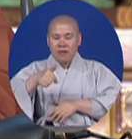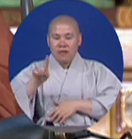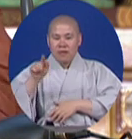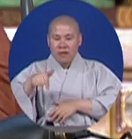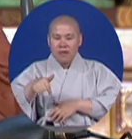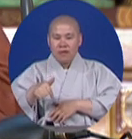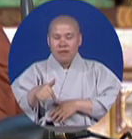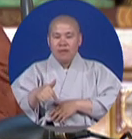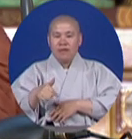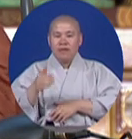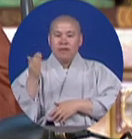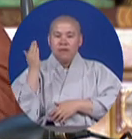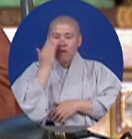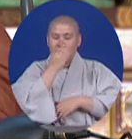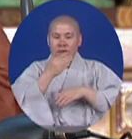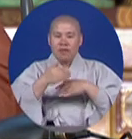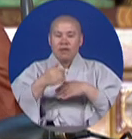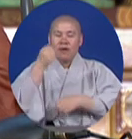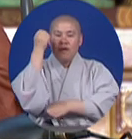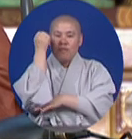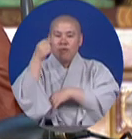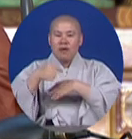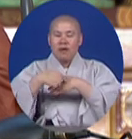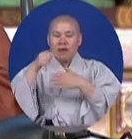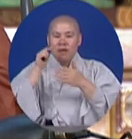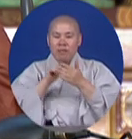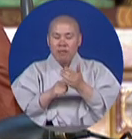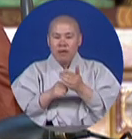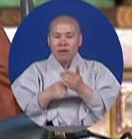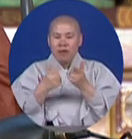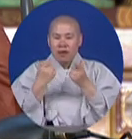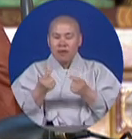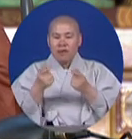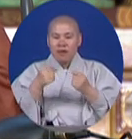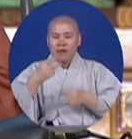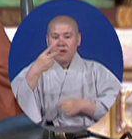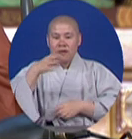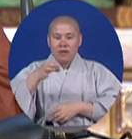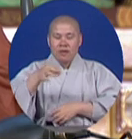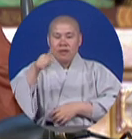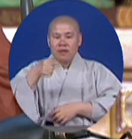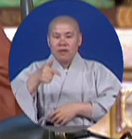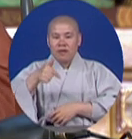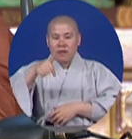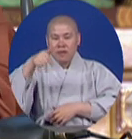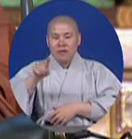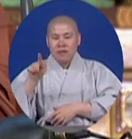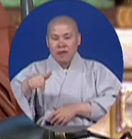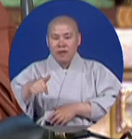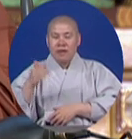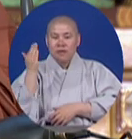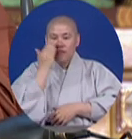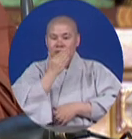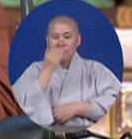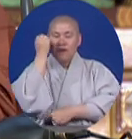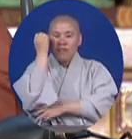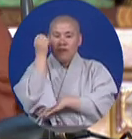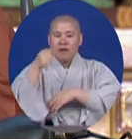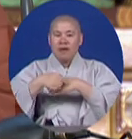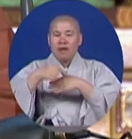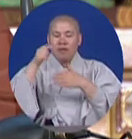거의 그 청정 본심하고 같아진다. 이게 등각이에요. 그러면 청정 본심과 그